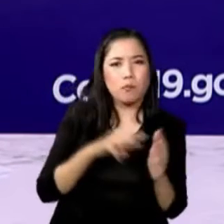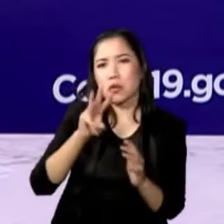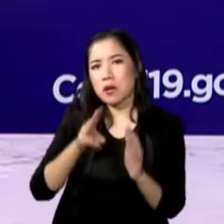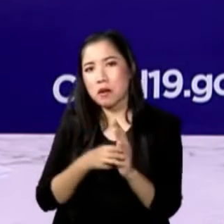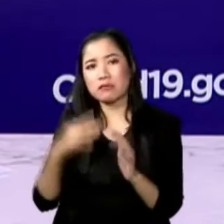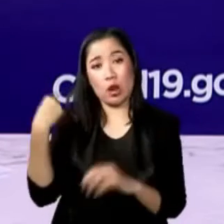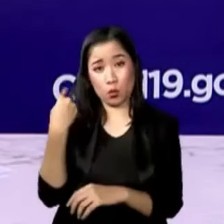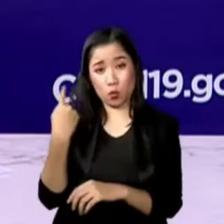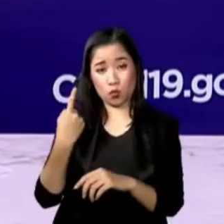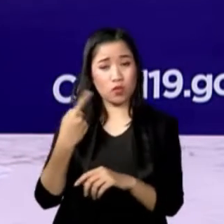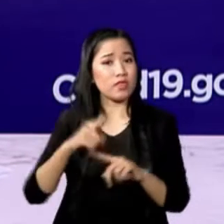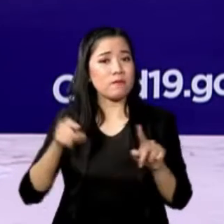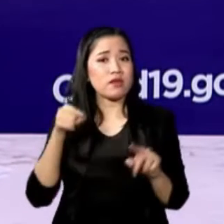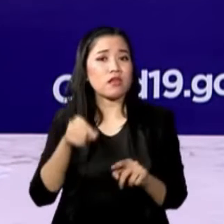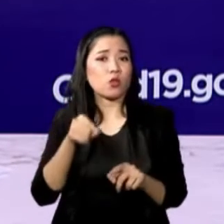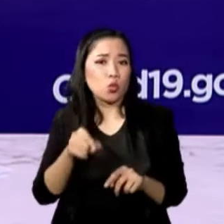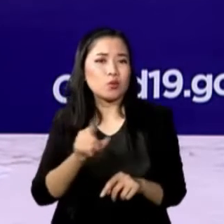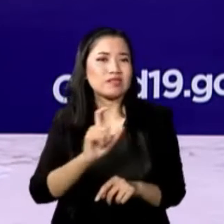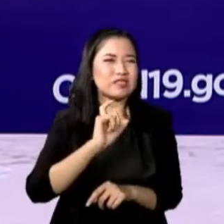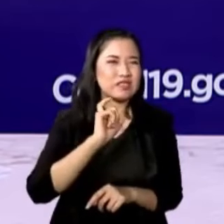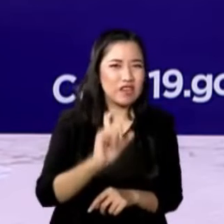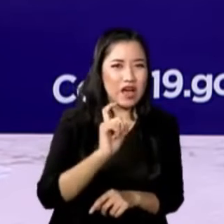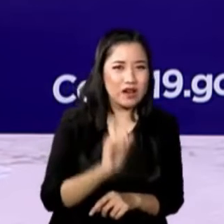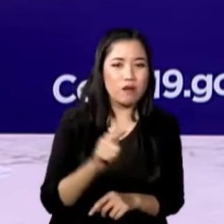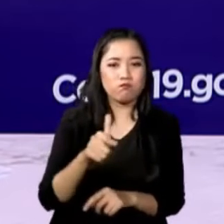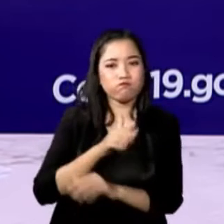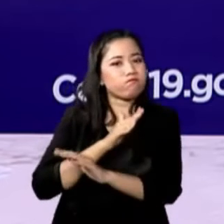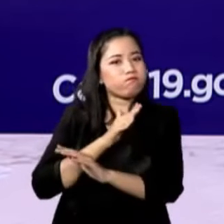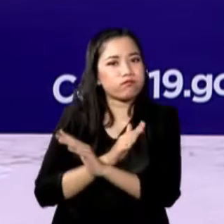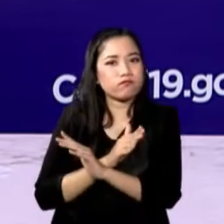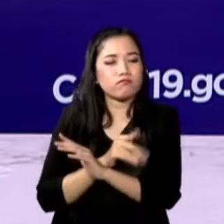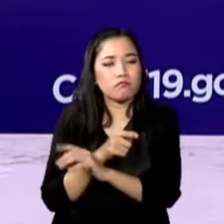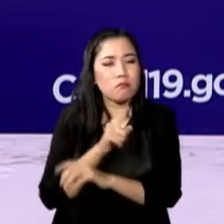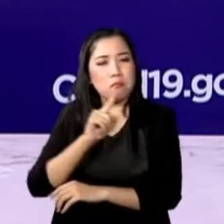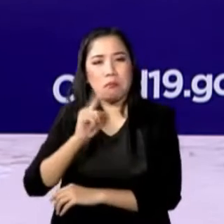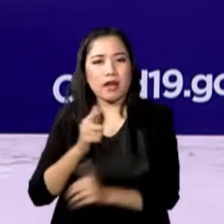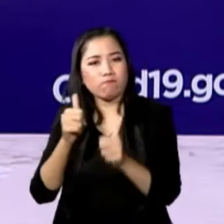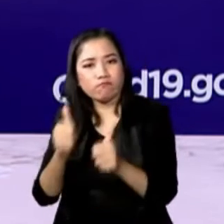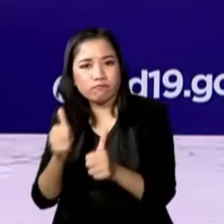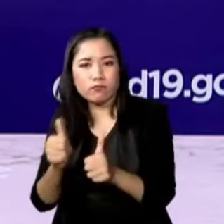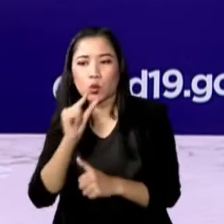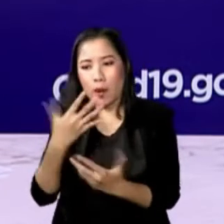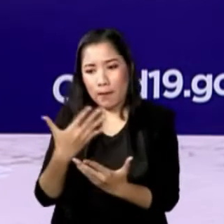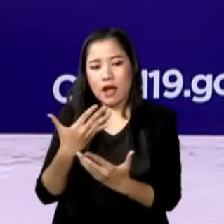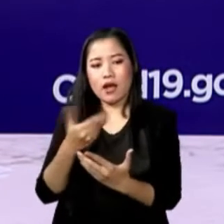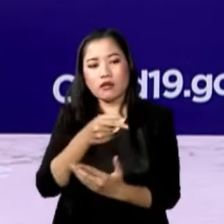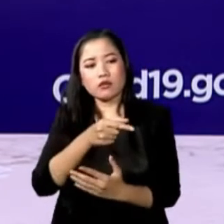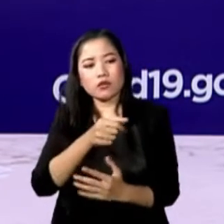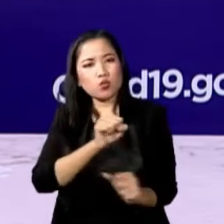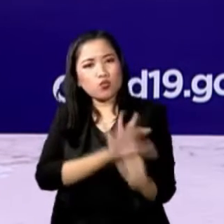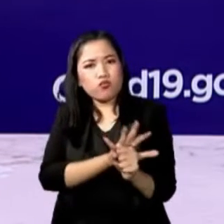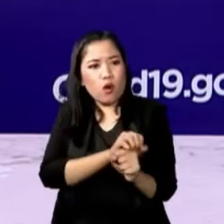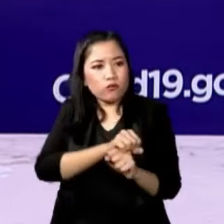tersebut. Namun, itulah satu-satunya pencegahan yang efektif untuk mengurangi potensi